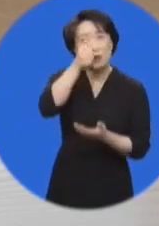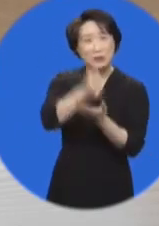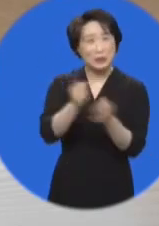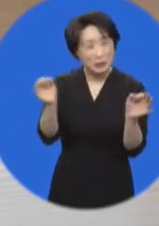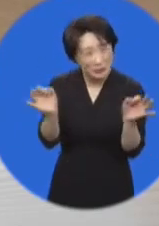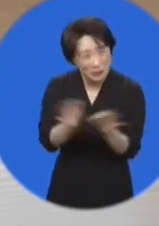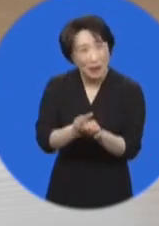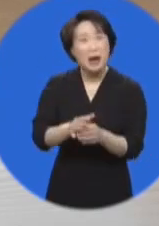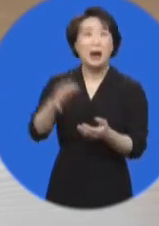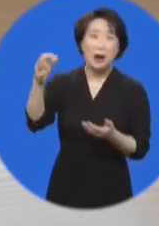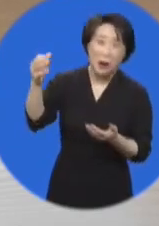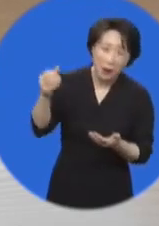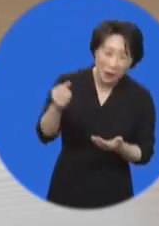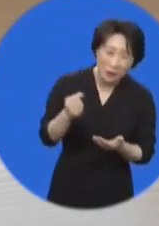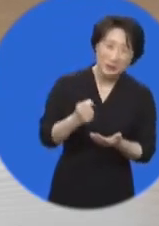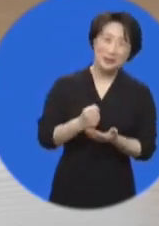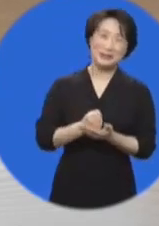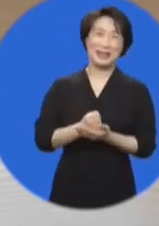속죄함